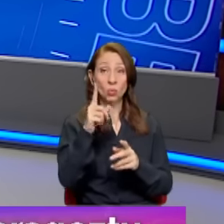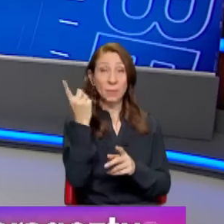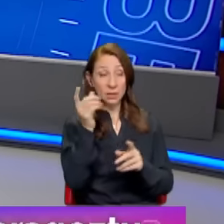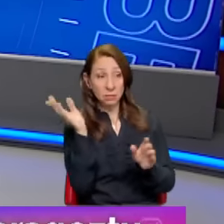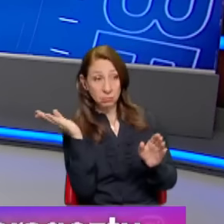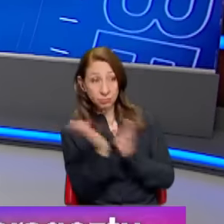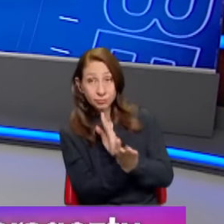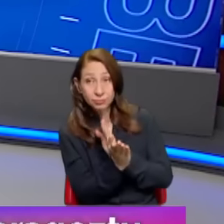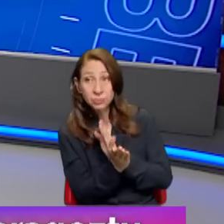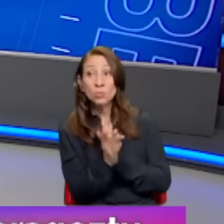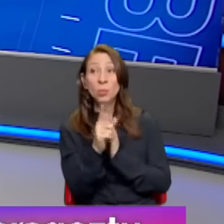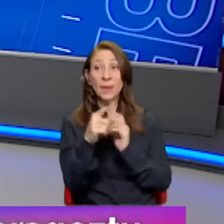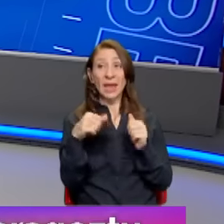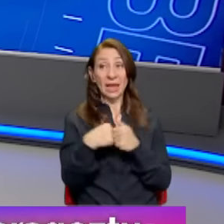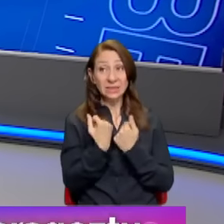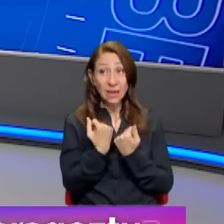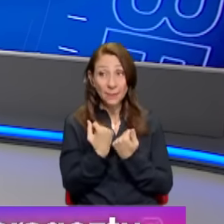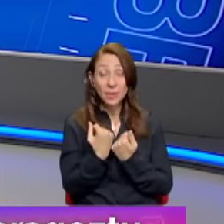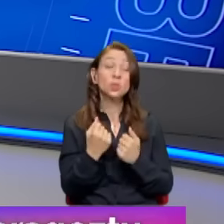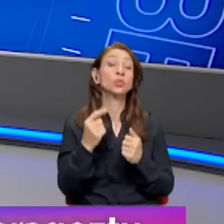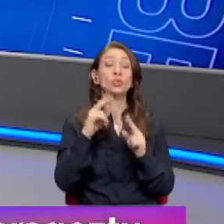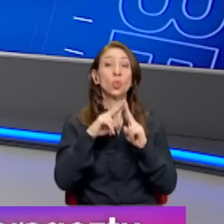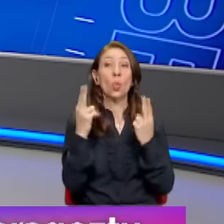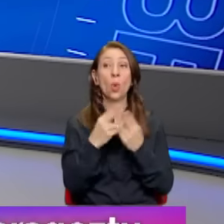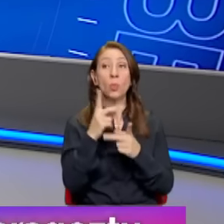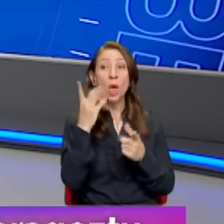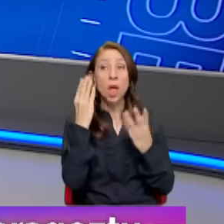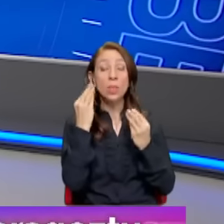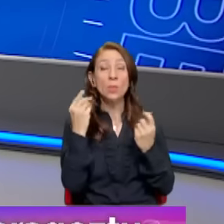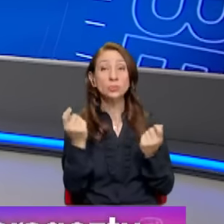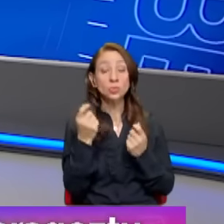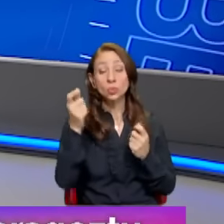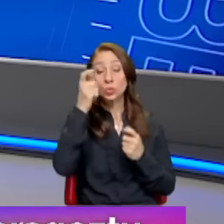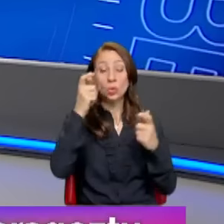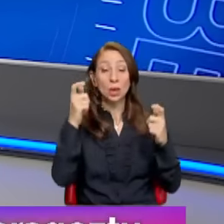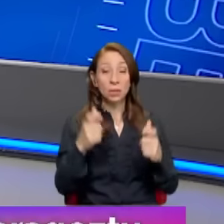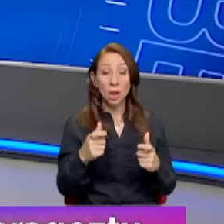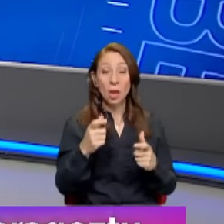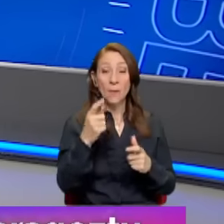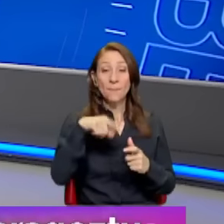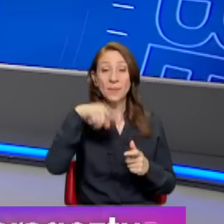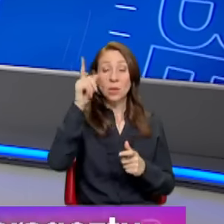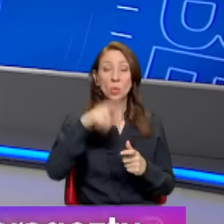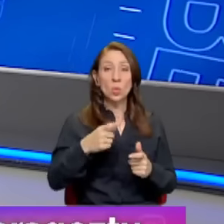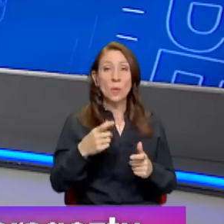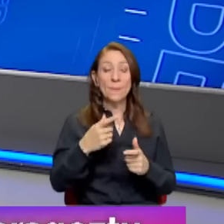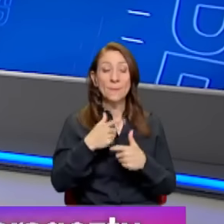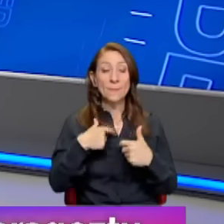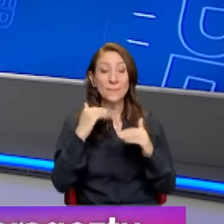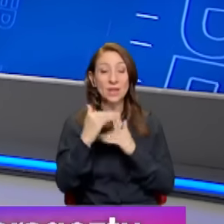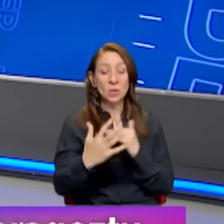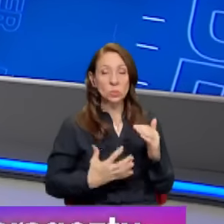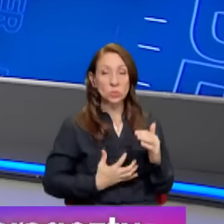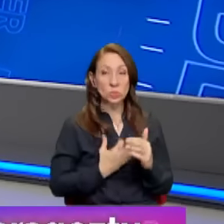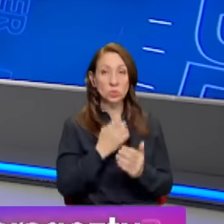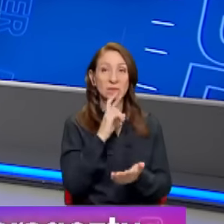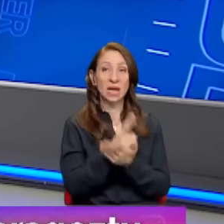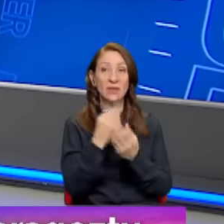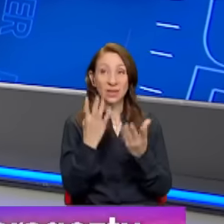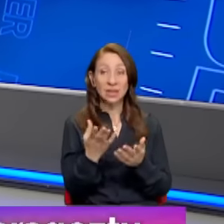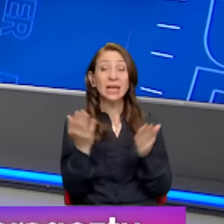suikast mi bu bir kaza mı dünya bir taraftan da onu anlamaya çalışıyor Türkiye'de bir günlük milli yas ilan